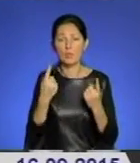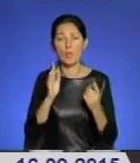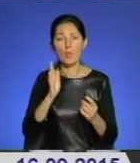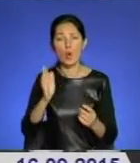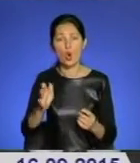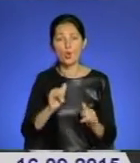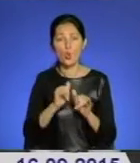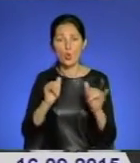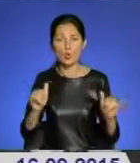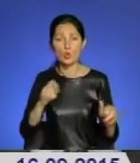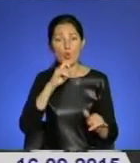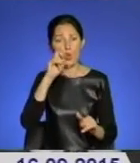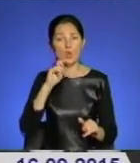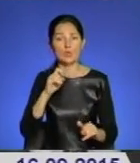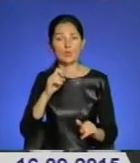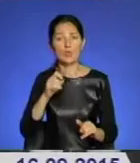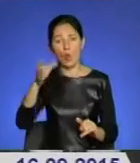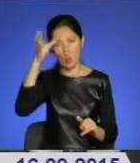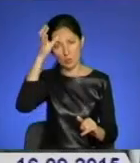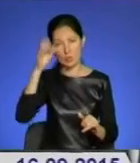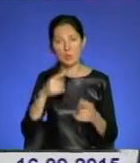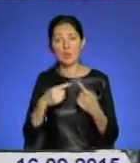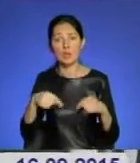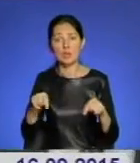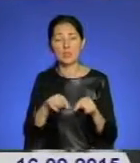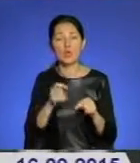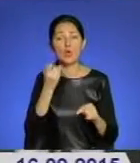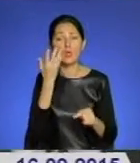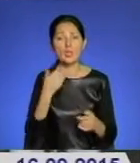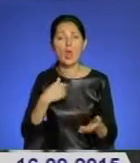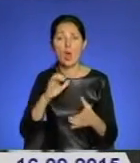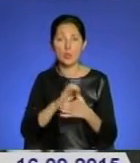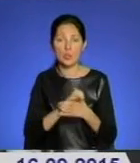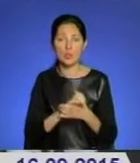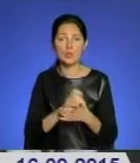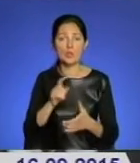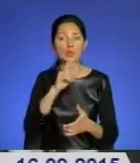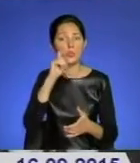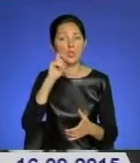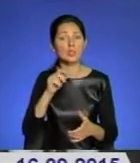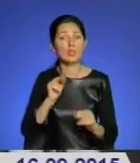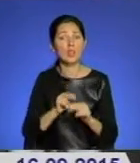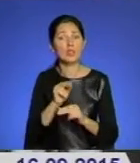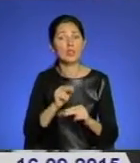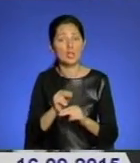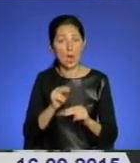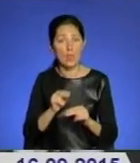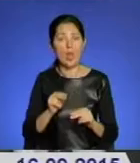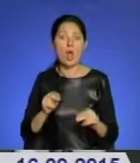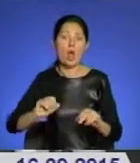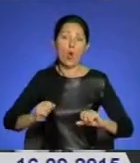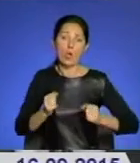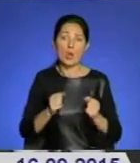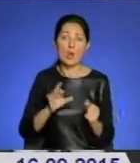у розвитку української освітянської сфери. Коли я познайомився з українськими викладачами, колегами, ректорами, я